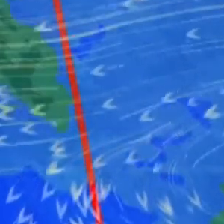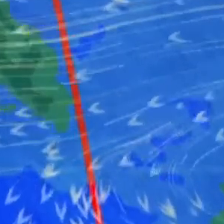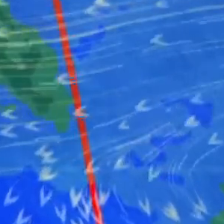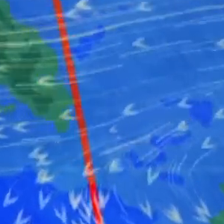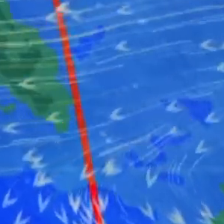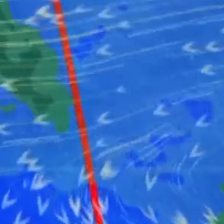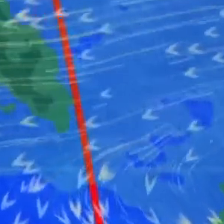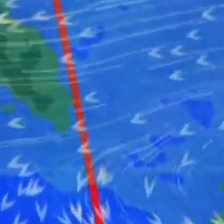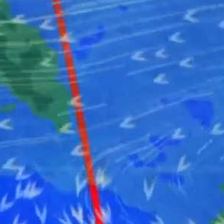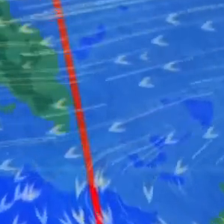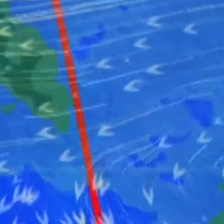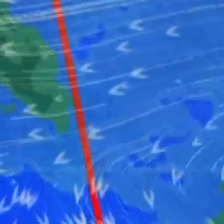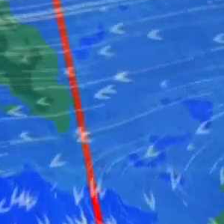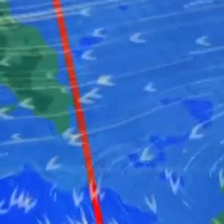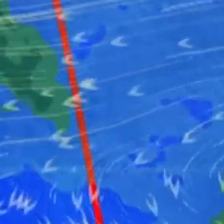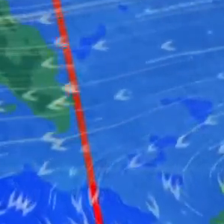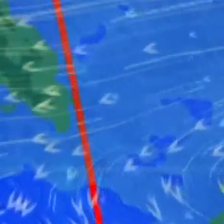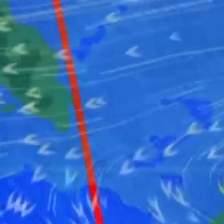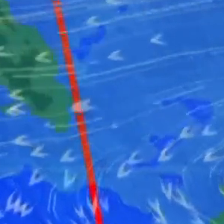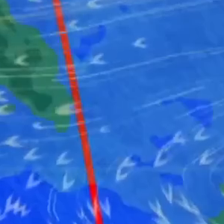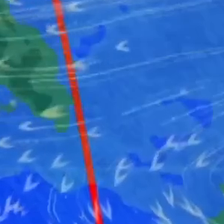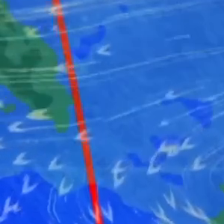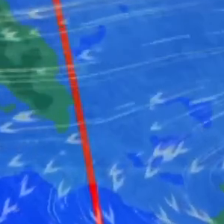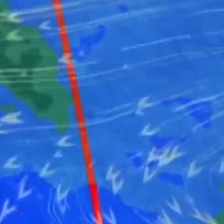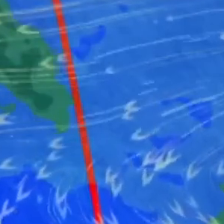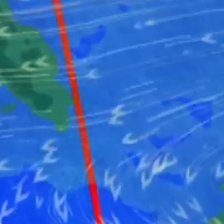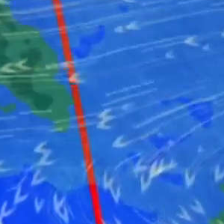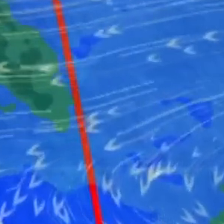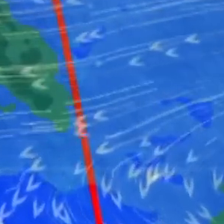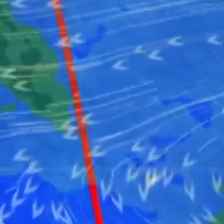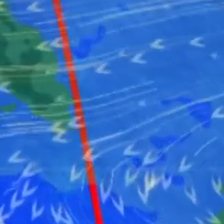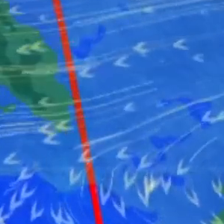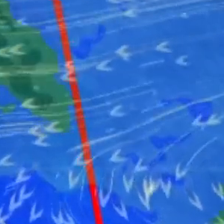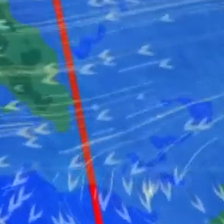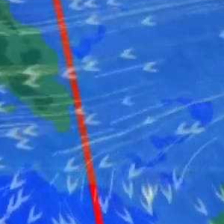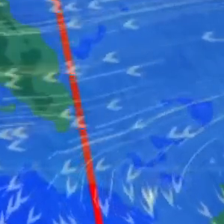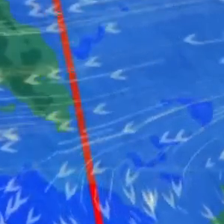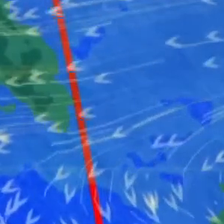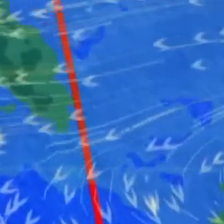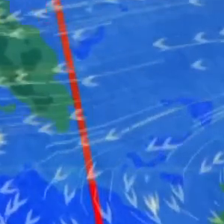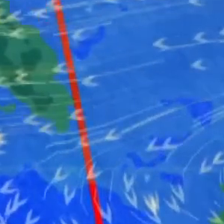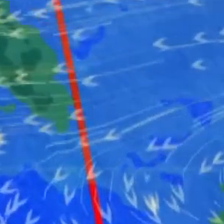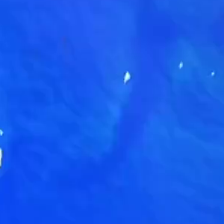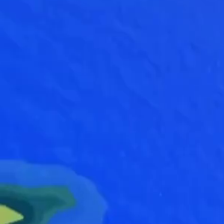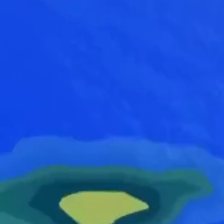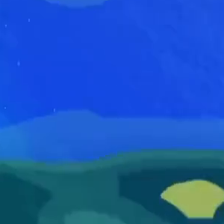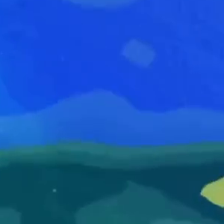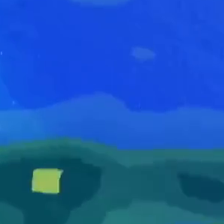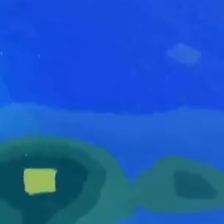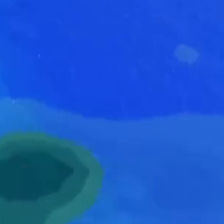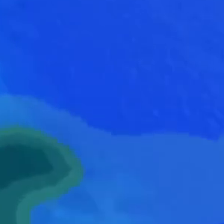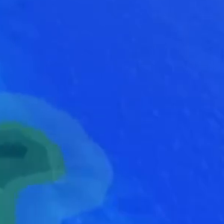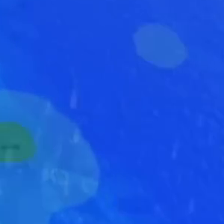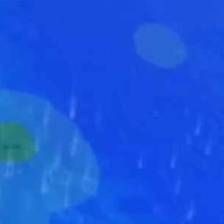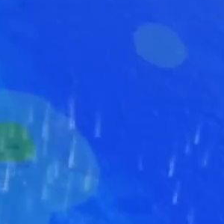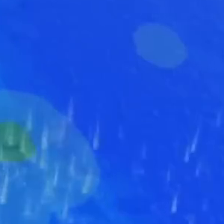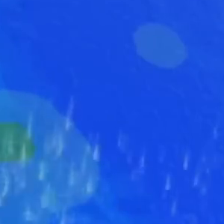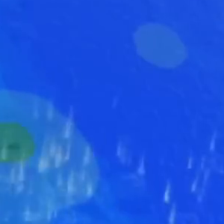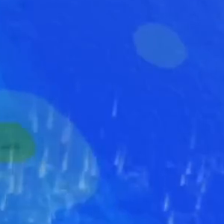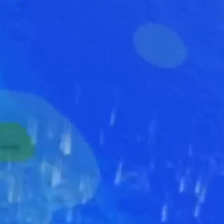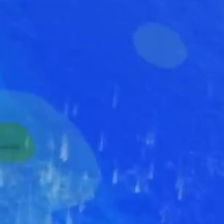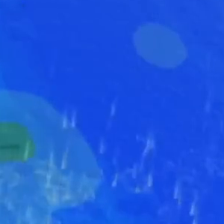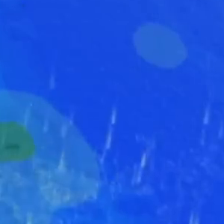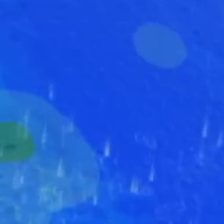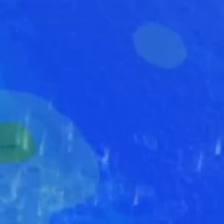pag-ihip ng hangin mula hilagang silangan at makakaapekto yan sa extreme northern Luzon. Sa rainfall forecast ng The Weather Company, para